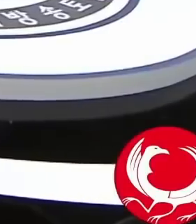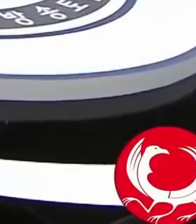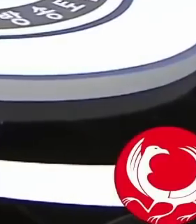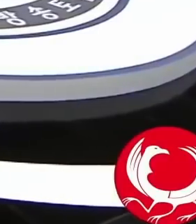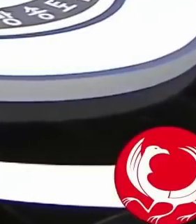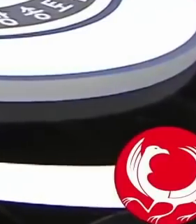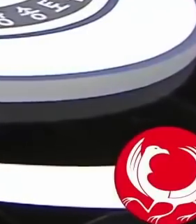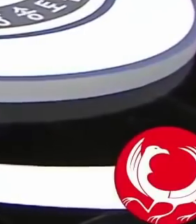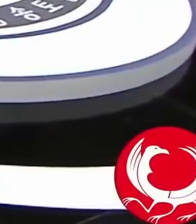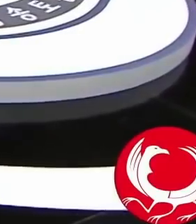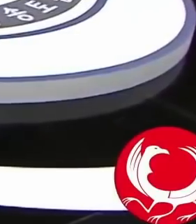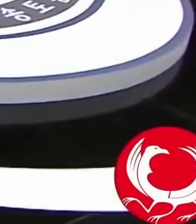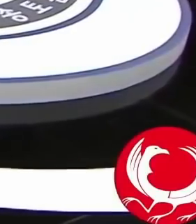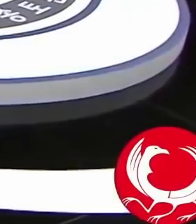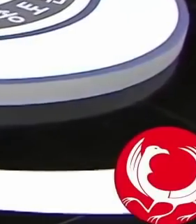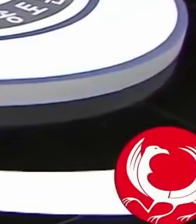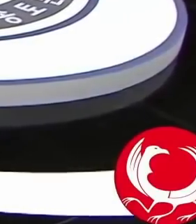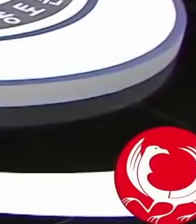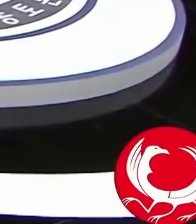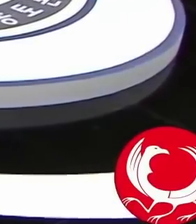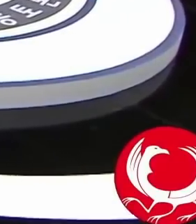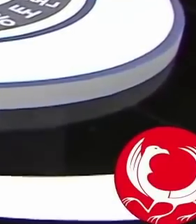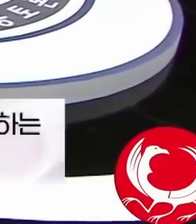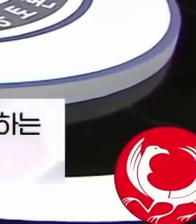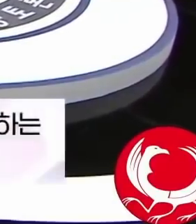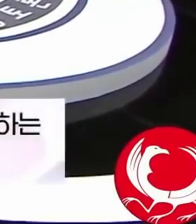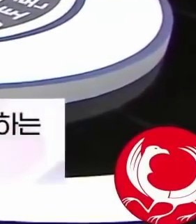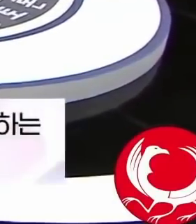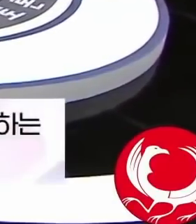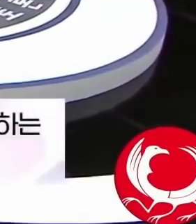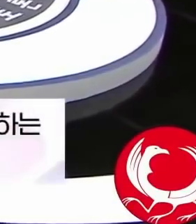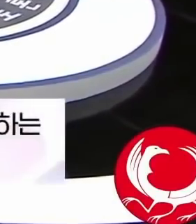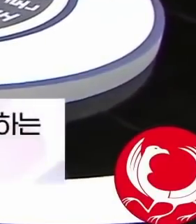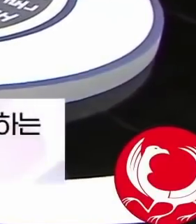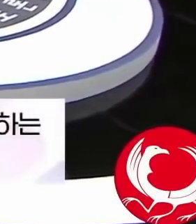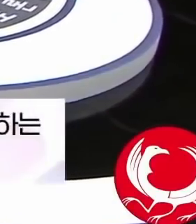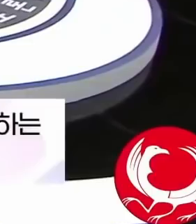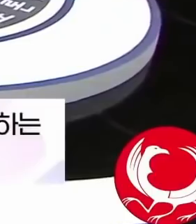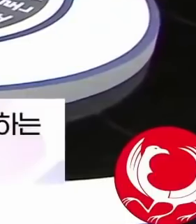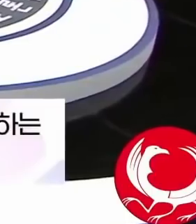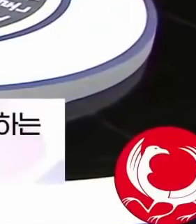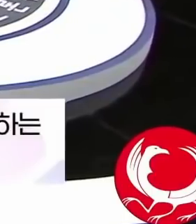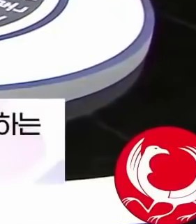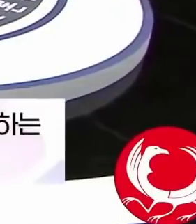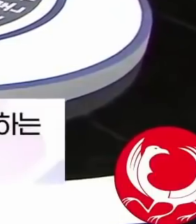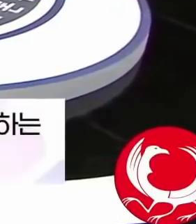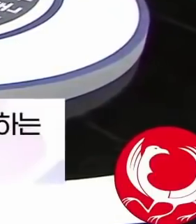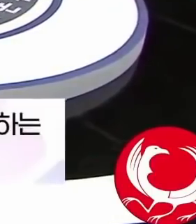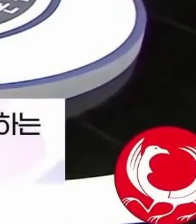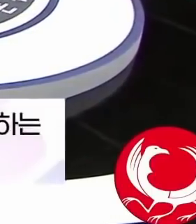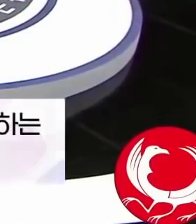자, 여러분께서는 지금 중앙선거방송 토론위원회가 주관하는 제20대 대통령 선거 후보자